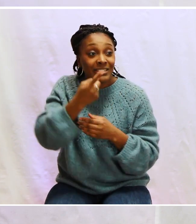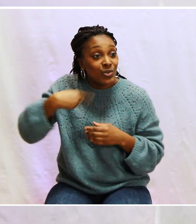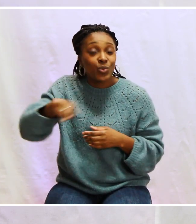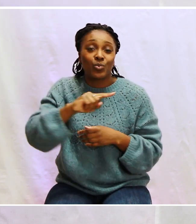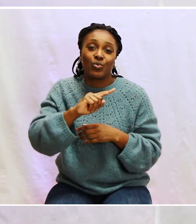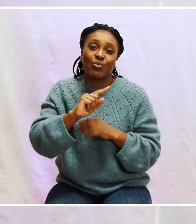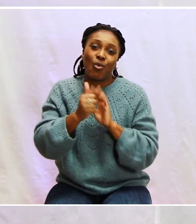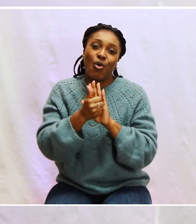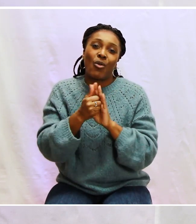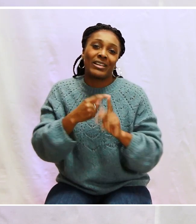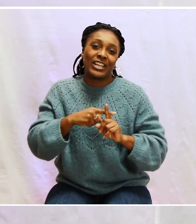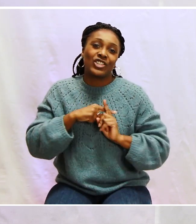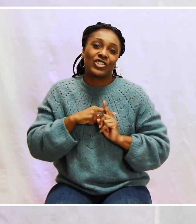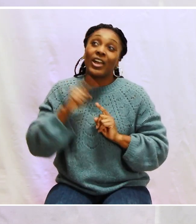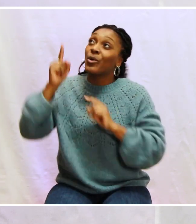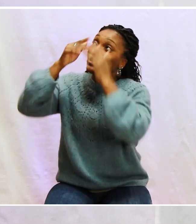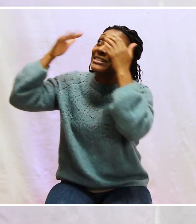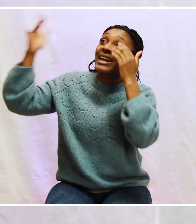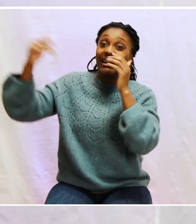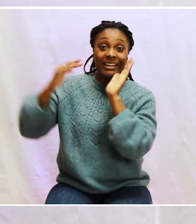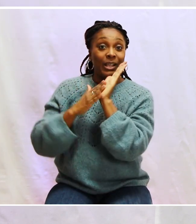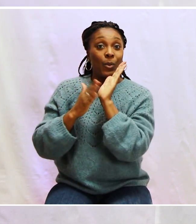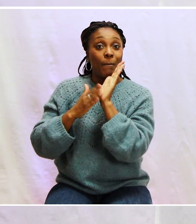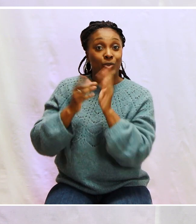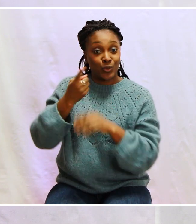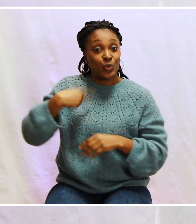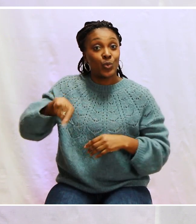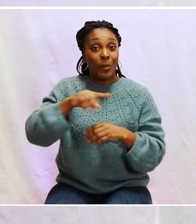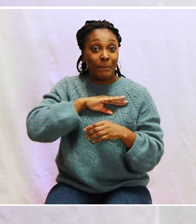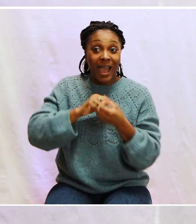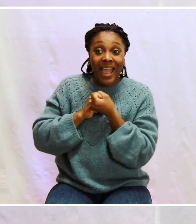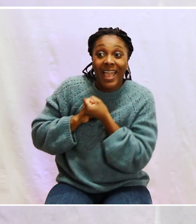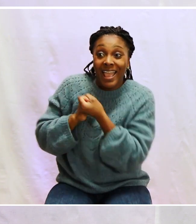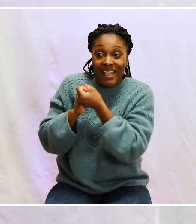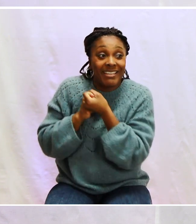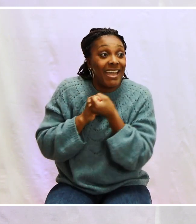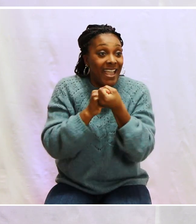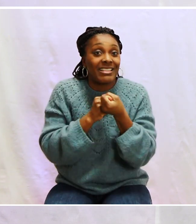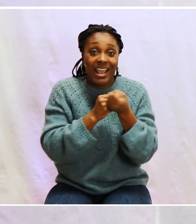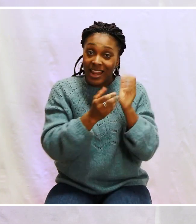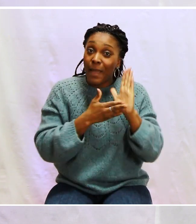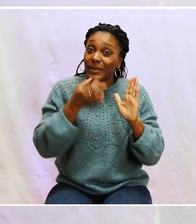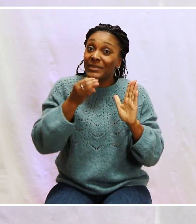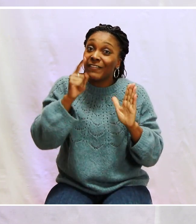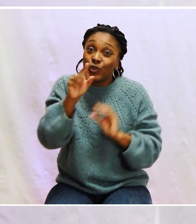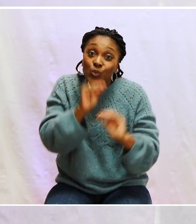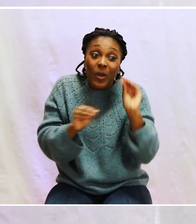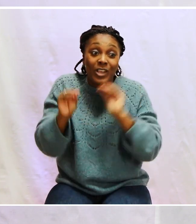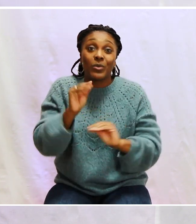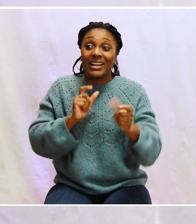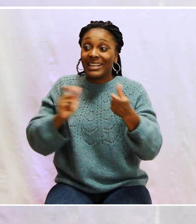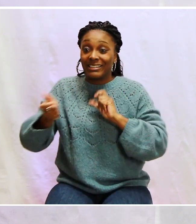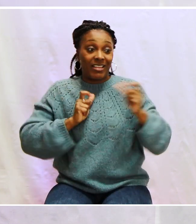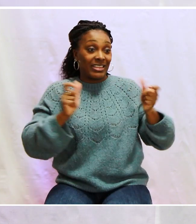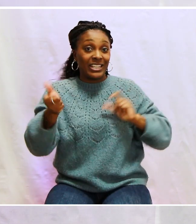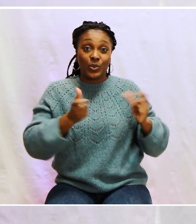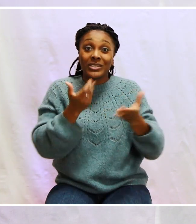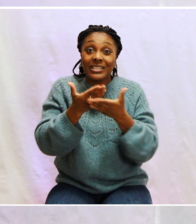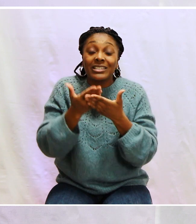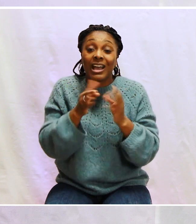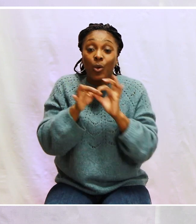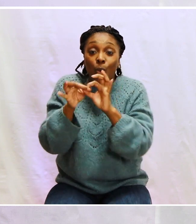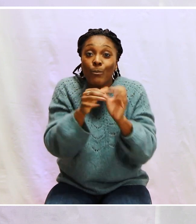nos récompenses qu'on aura dans le ciel, et parfois on l'oublie. La Bible nous dit de prendre soin les uns des autres. Et ça fait partie de cela, la communion